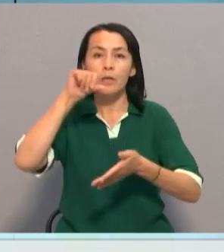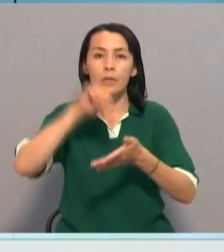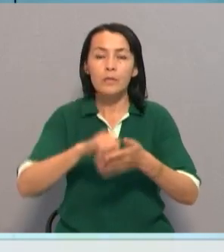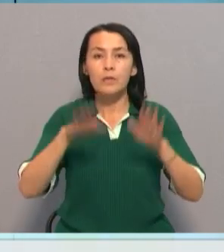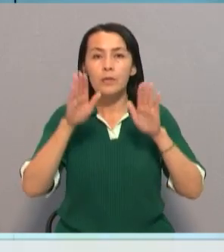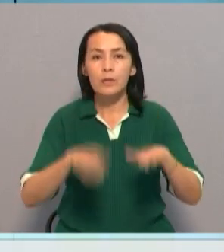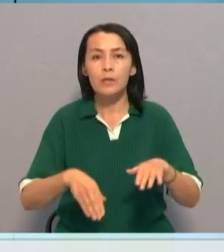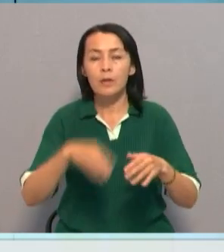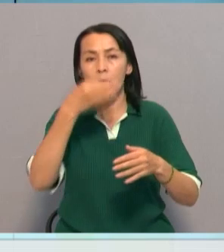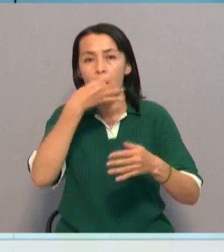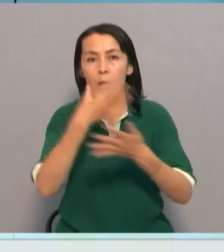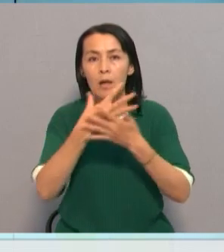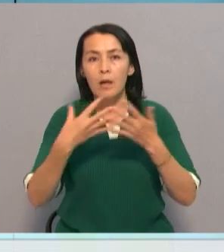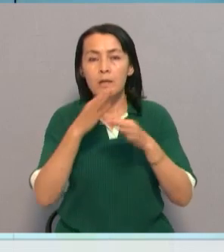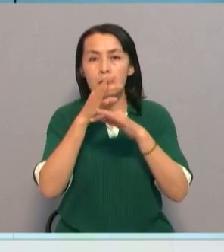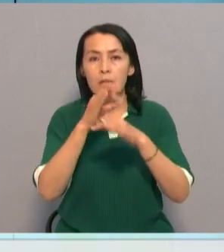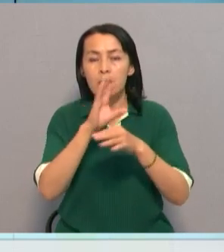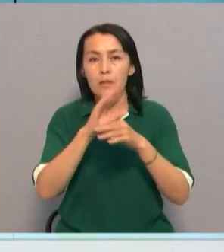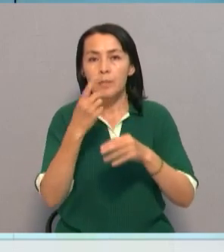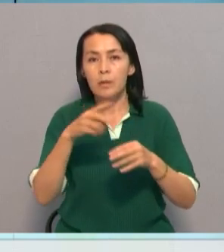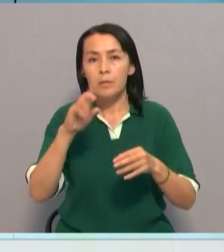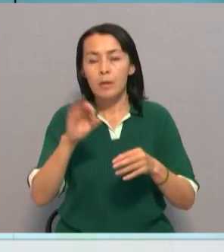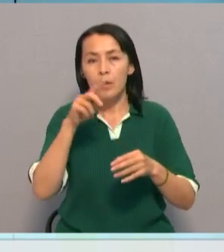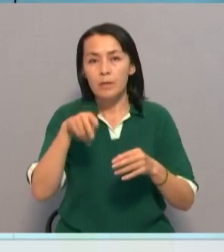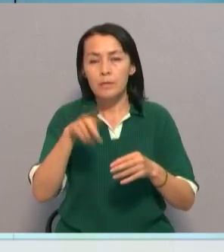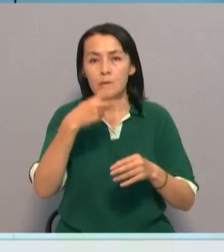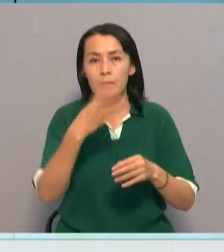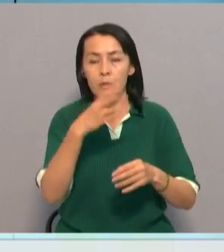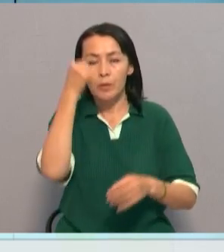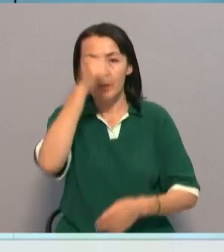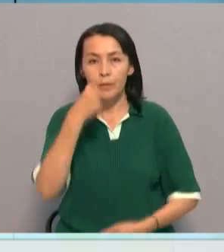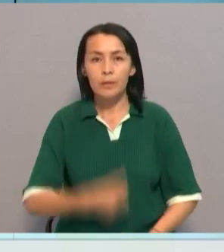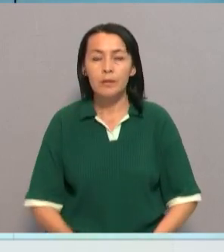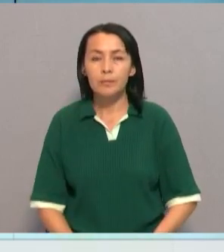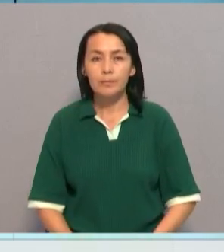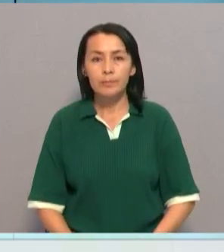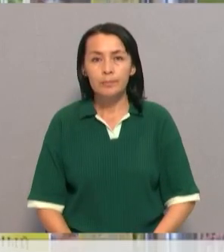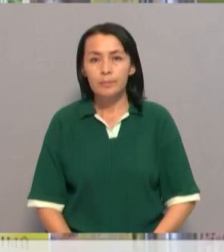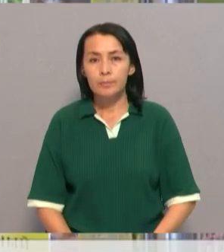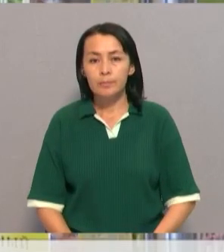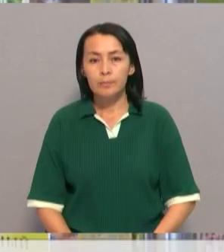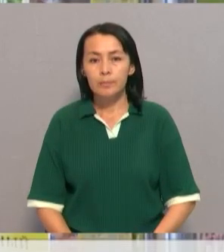внедряться только на препараты, произведенные с 1 июля 2024 года.